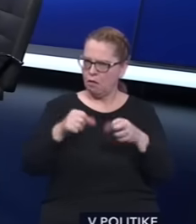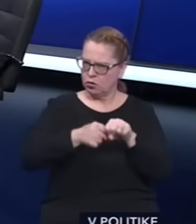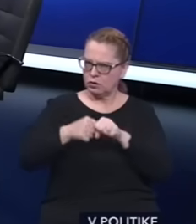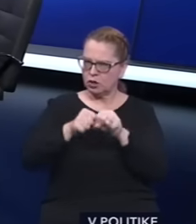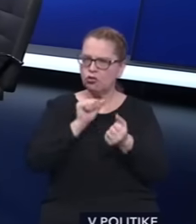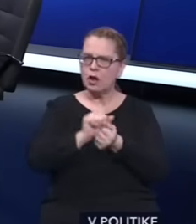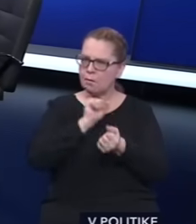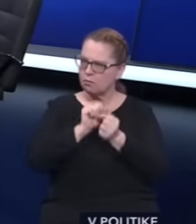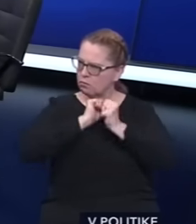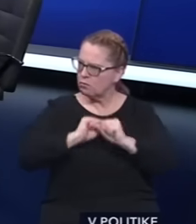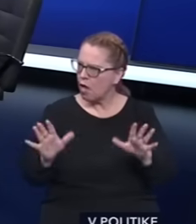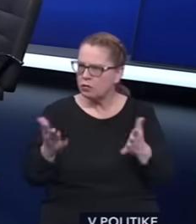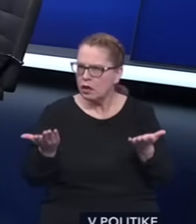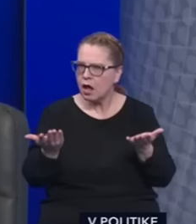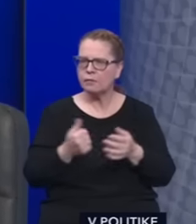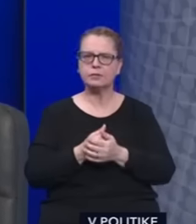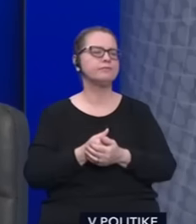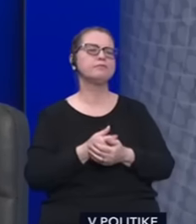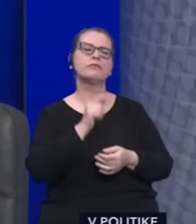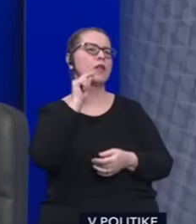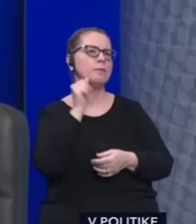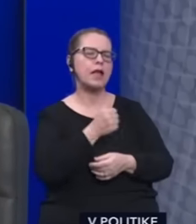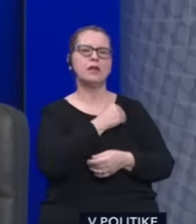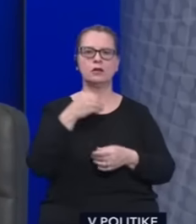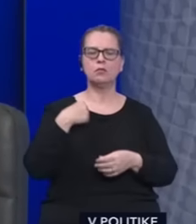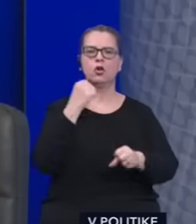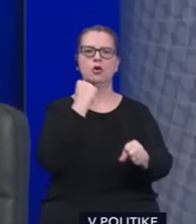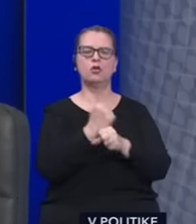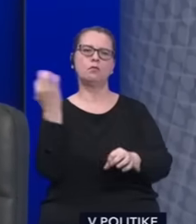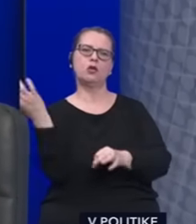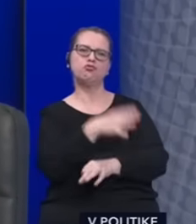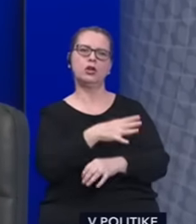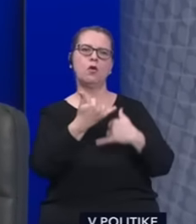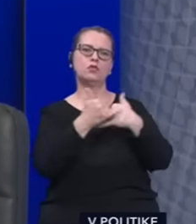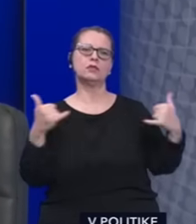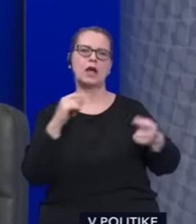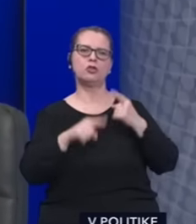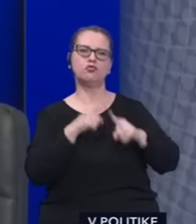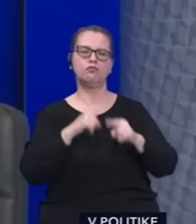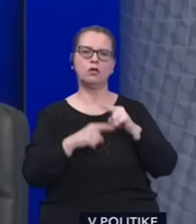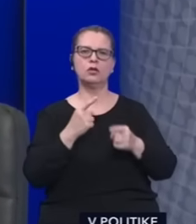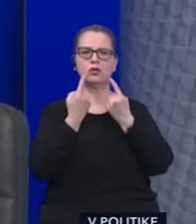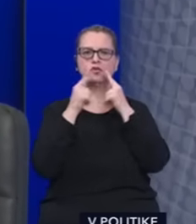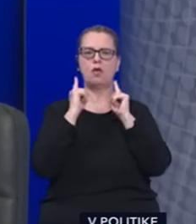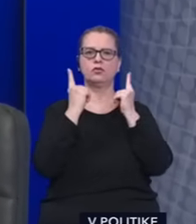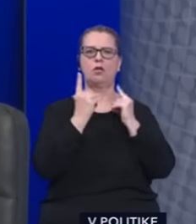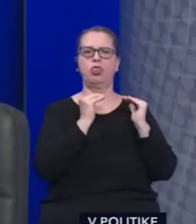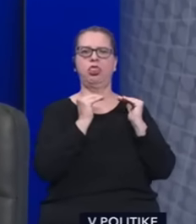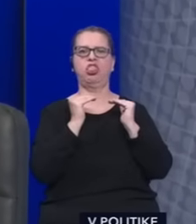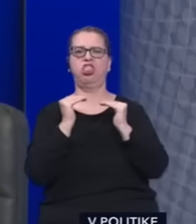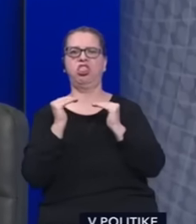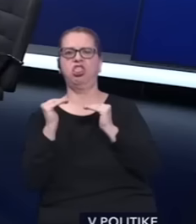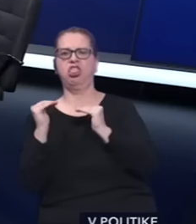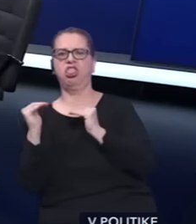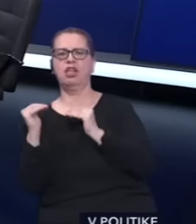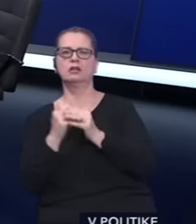v Maďarsku. Či chcete, či nie, Maďari a Poliaci robia šikovnú zahraničnú politiku a Slovensko stagnuje. Len hovoríte o